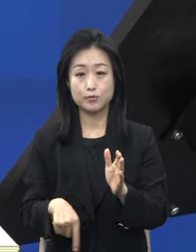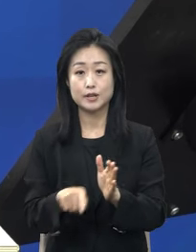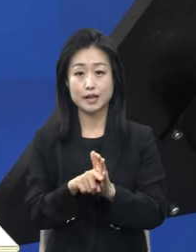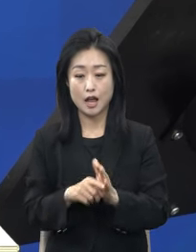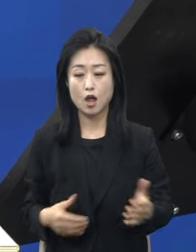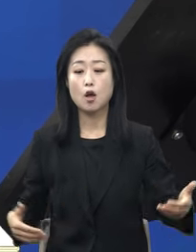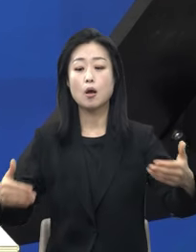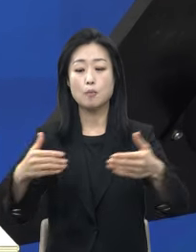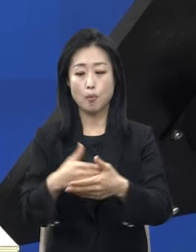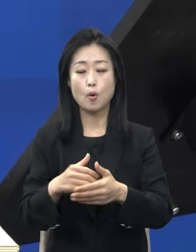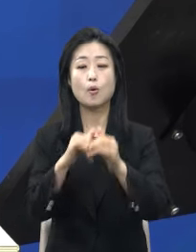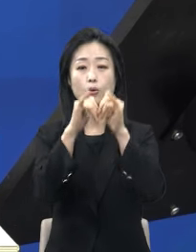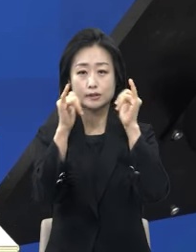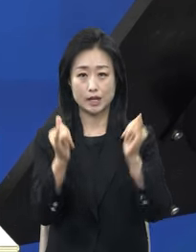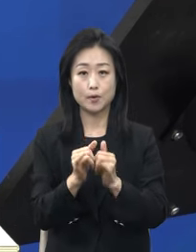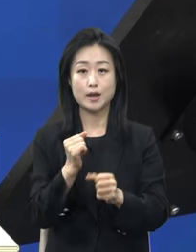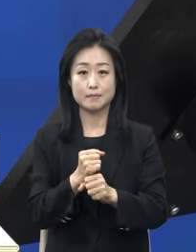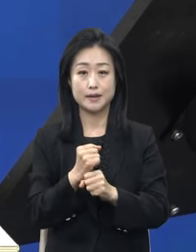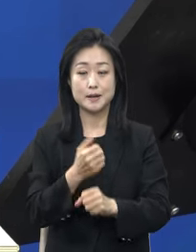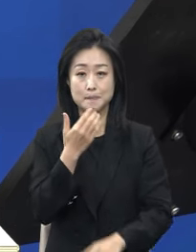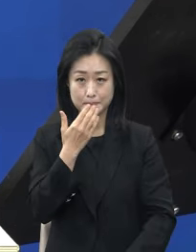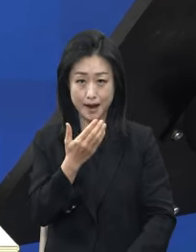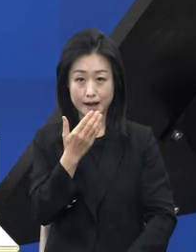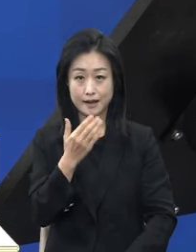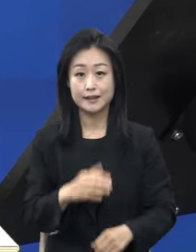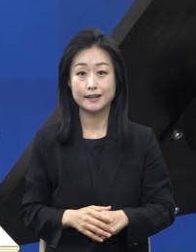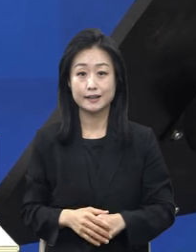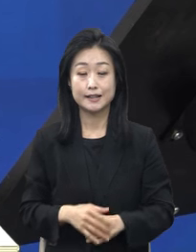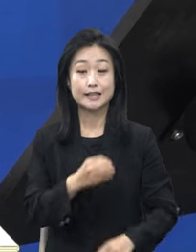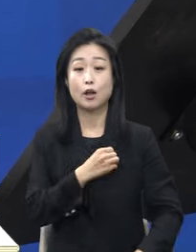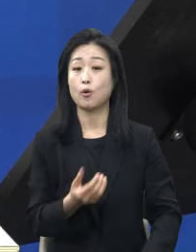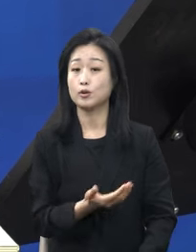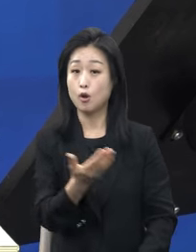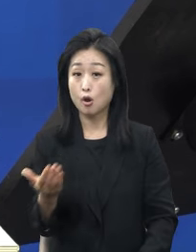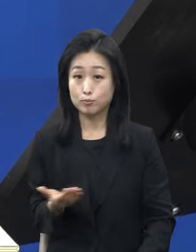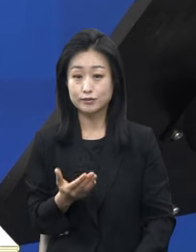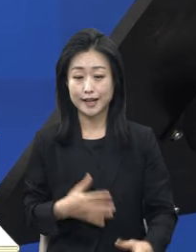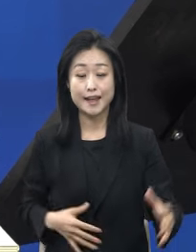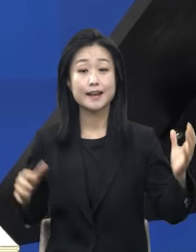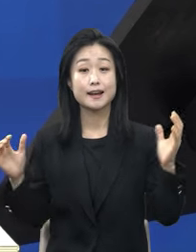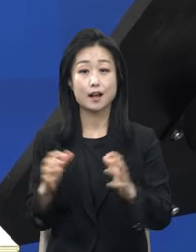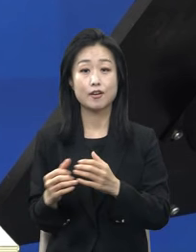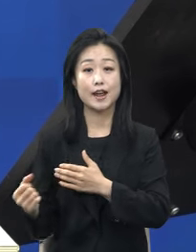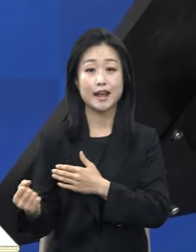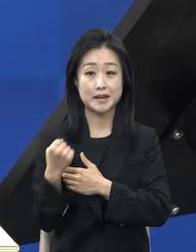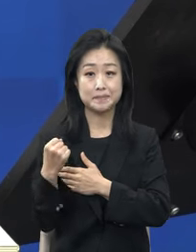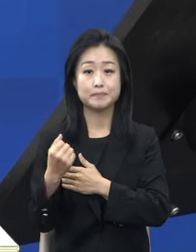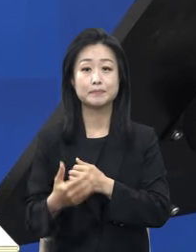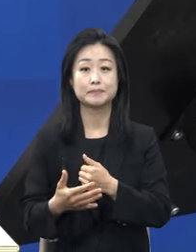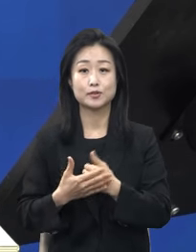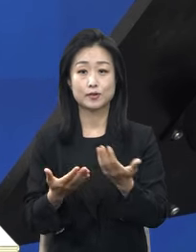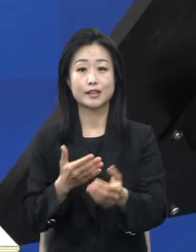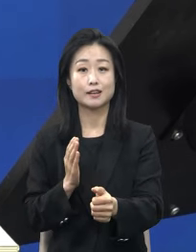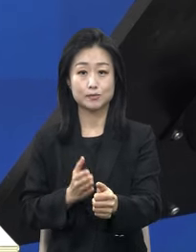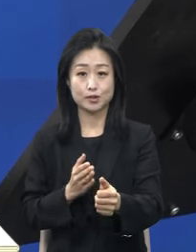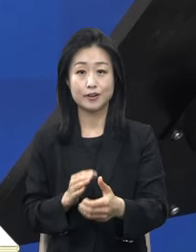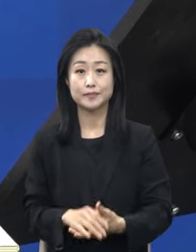포용사회로 나아가도록 더불어민주당 전국 장애인 당원 여러분들의 단결된 힘이 절실히 필요합니다.